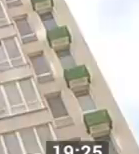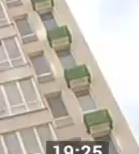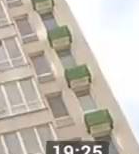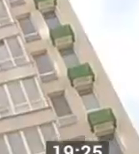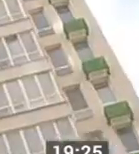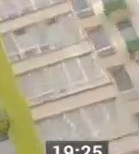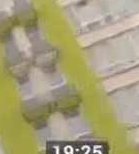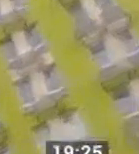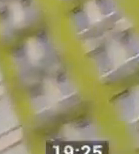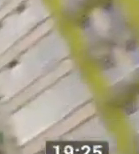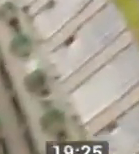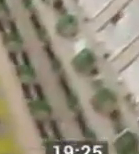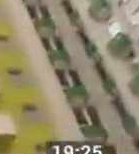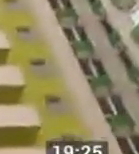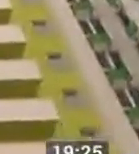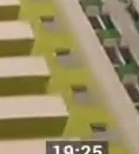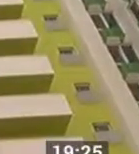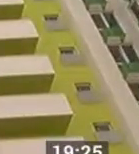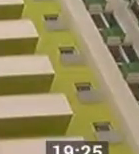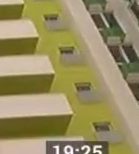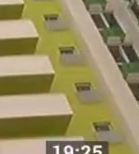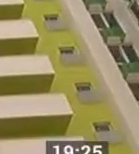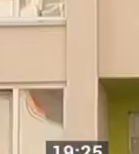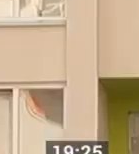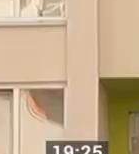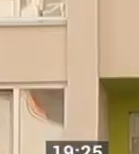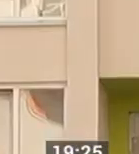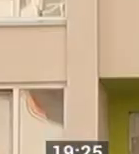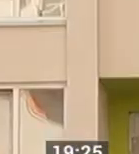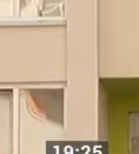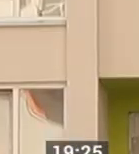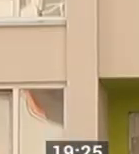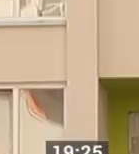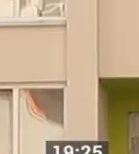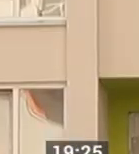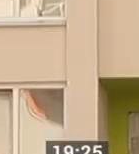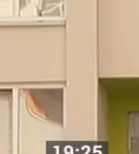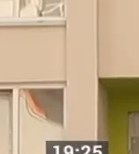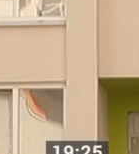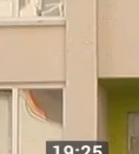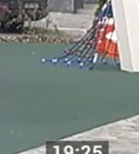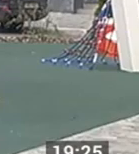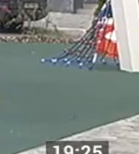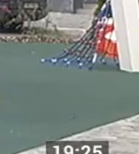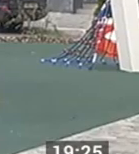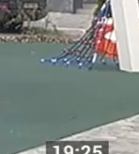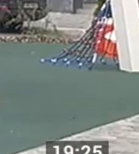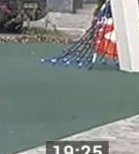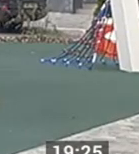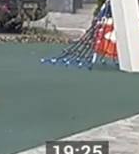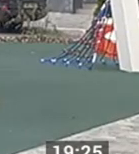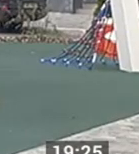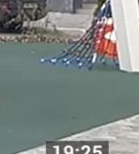занедбаних будинків з'являлися нові сучасні комплекси, які б чудово вписувалися в ландшафт району. Велика кількість